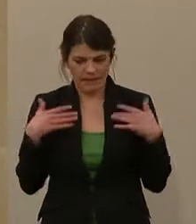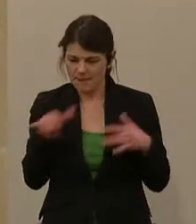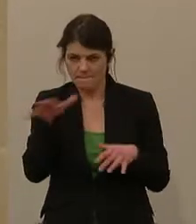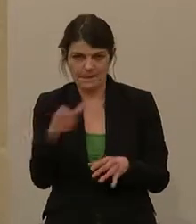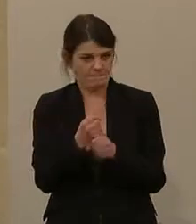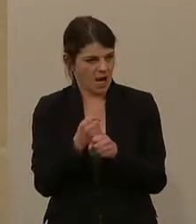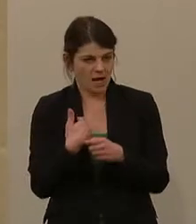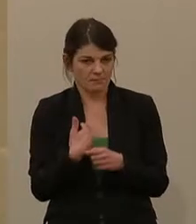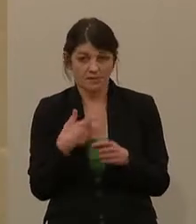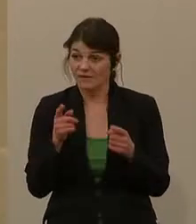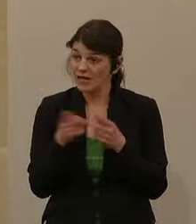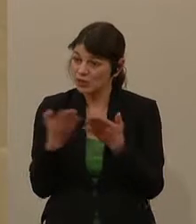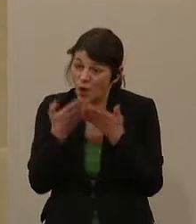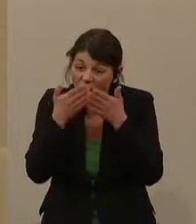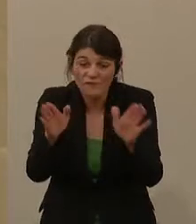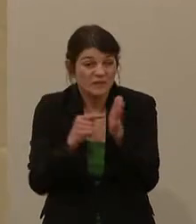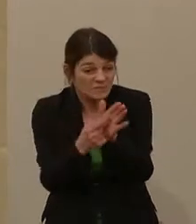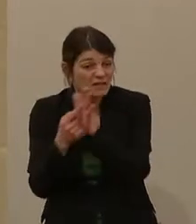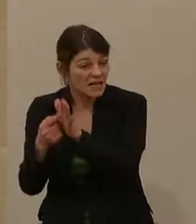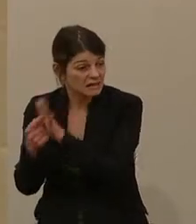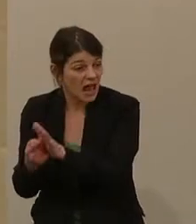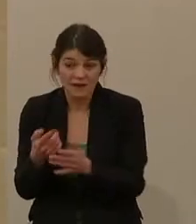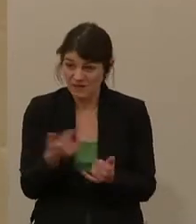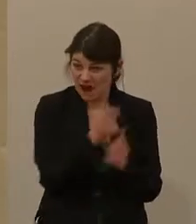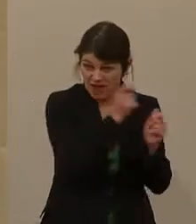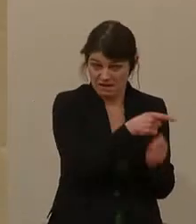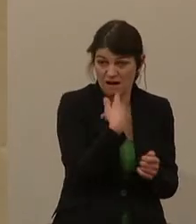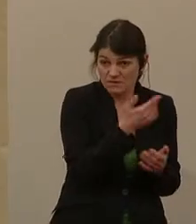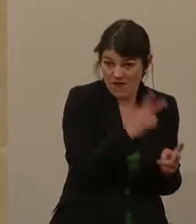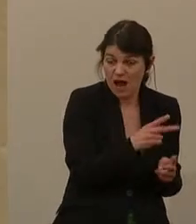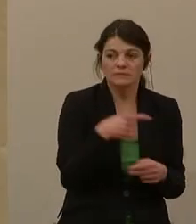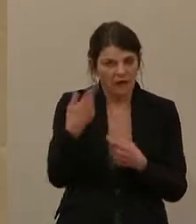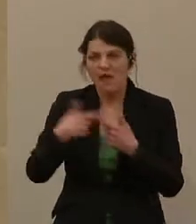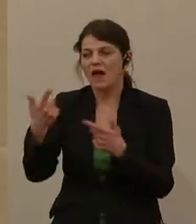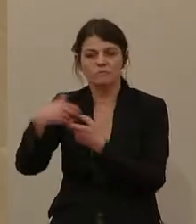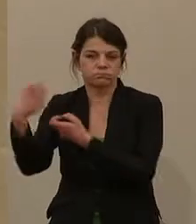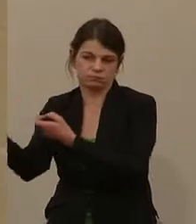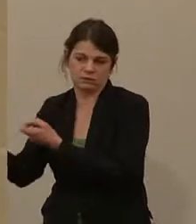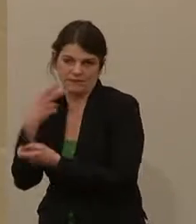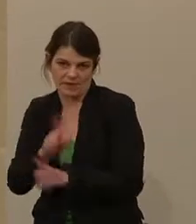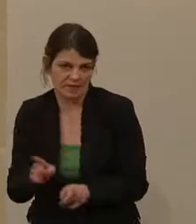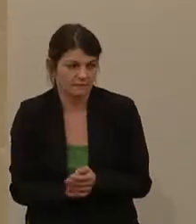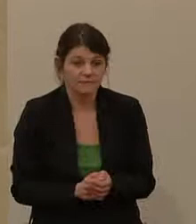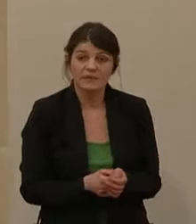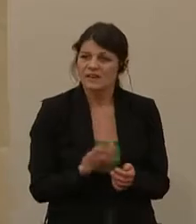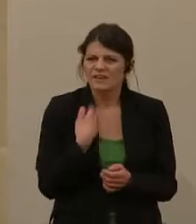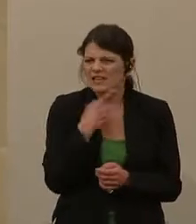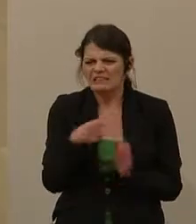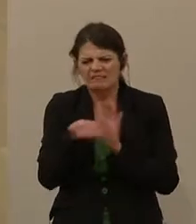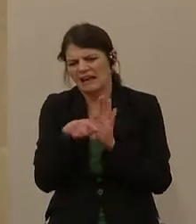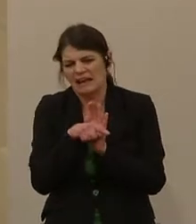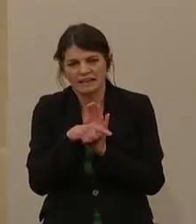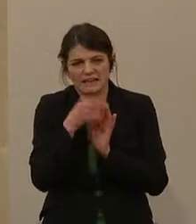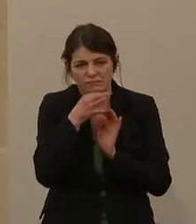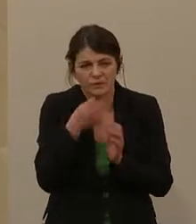man die Veröffentlichung, so wie es in diesem Antrag beabsichtigt ist, tatsächlich durchführt. Heißt, ich will aber nicht negativ enden jetzt mit